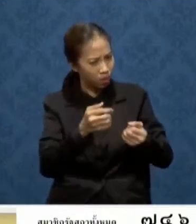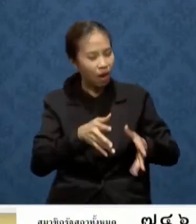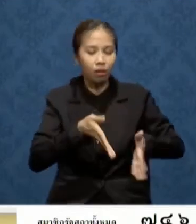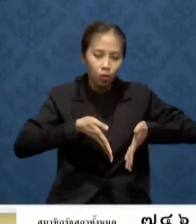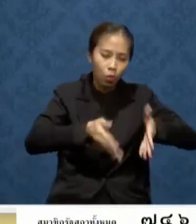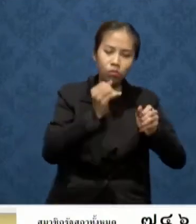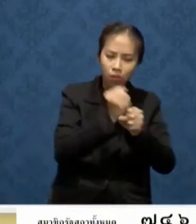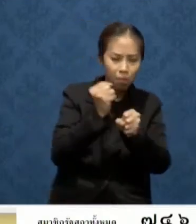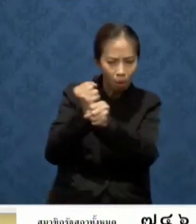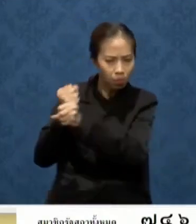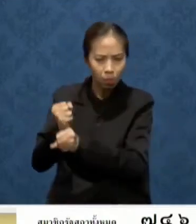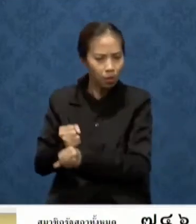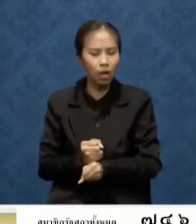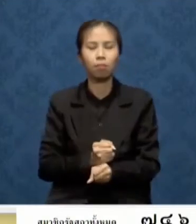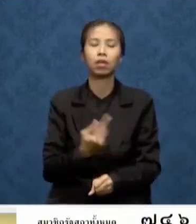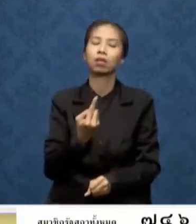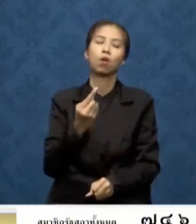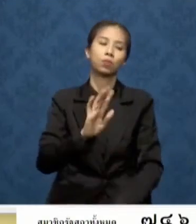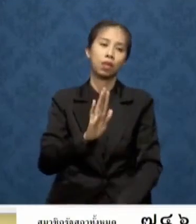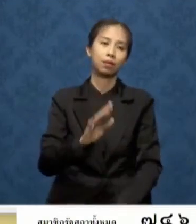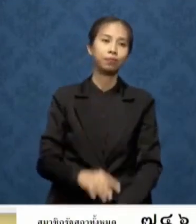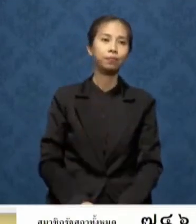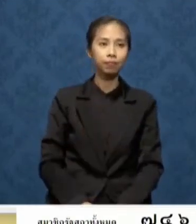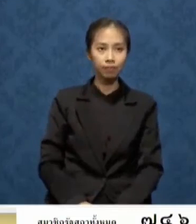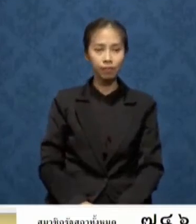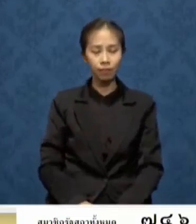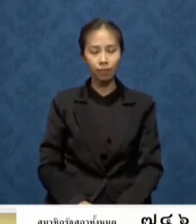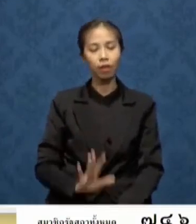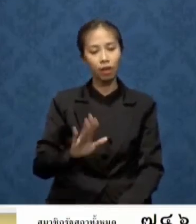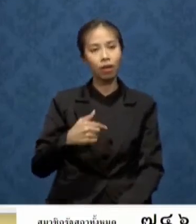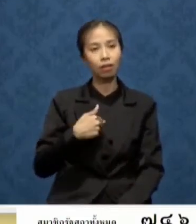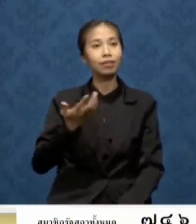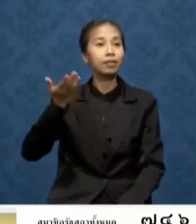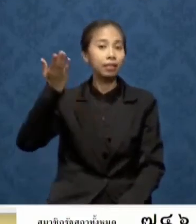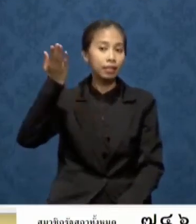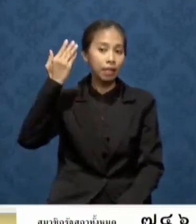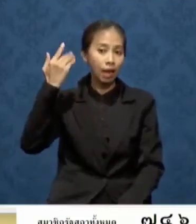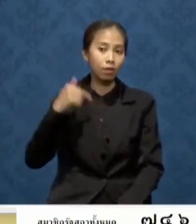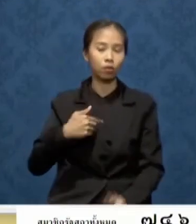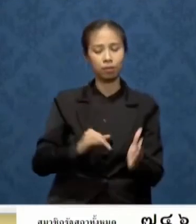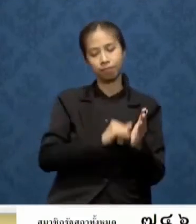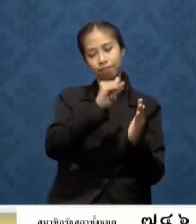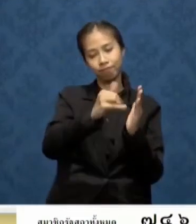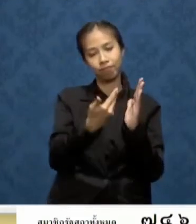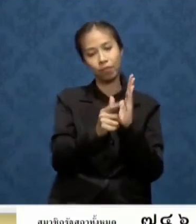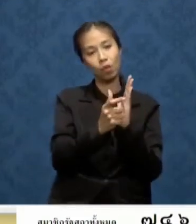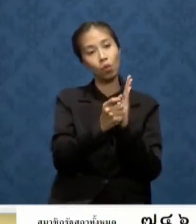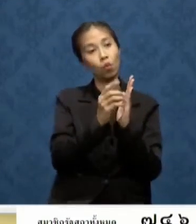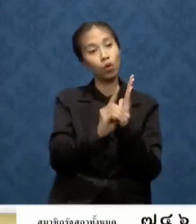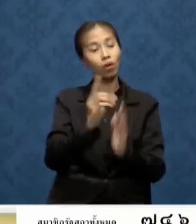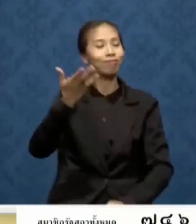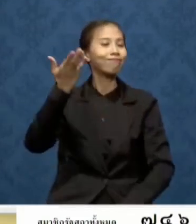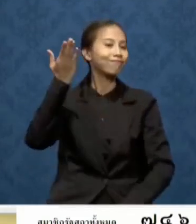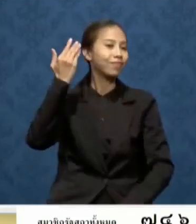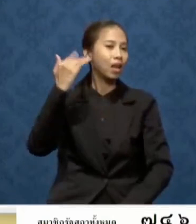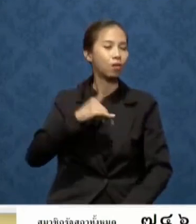ไปเรๆ ขายฝันไปเรๆผมเห็นสัญญาณทดีนะครับตอนทท่านไปลงพื้นที่ทอุดรเมื่ช่งสสัปดา์ทผ่าน